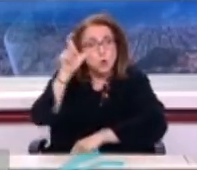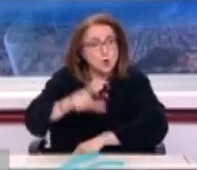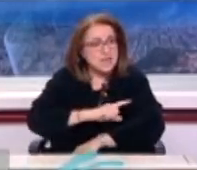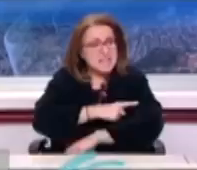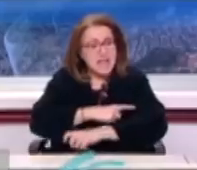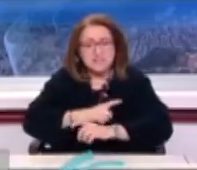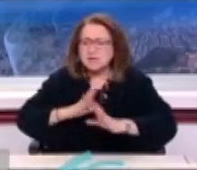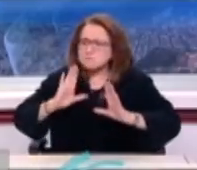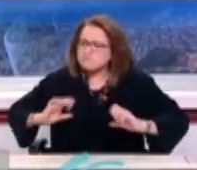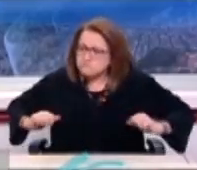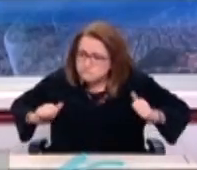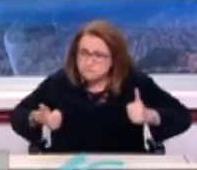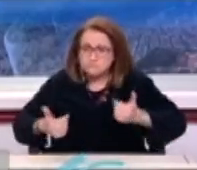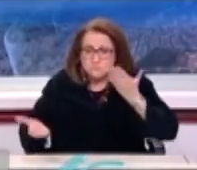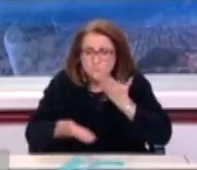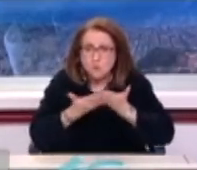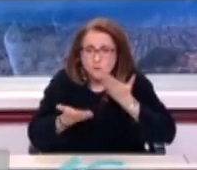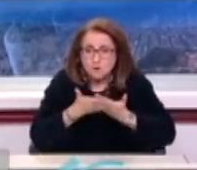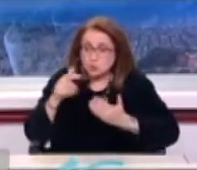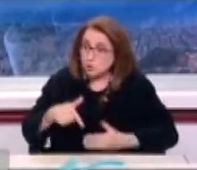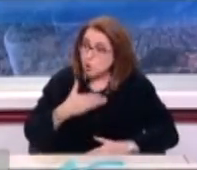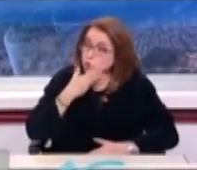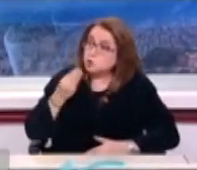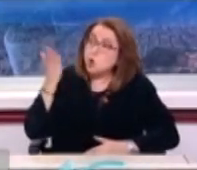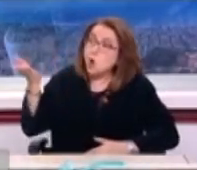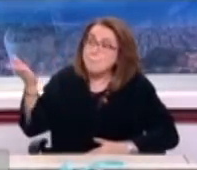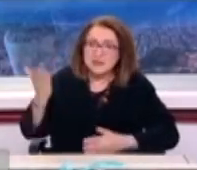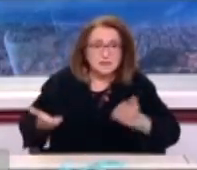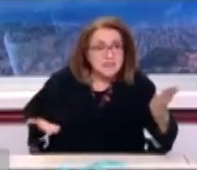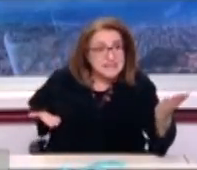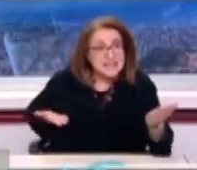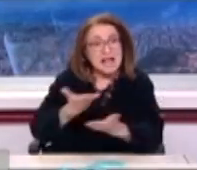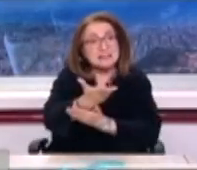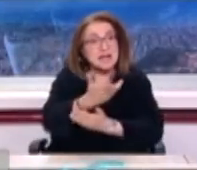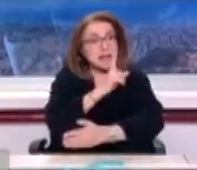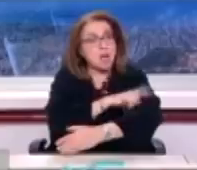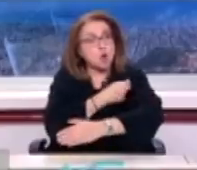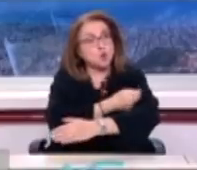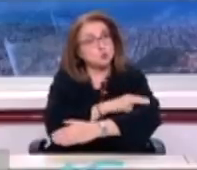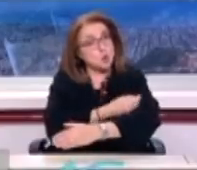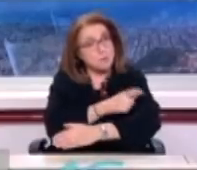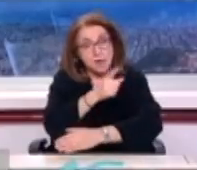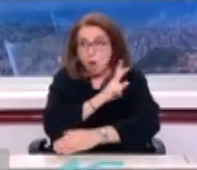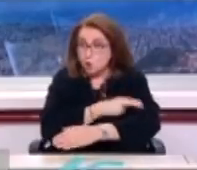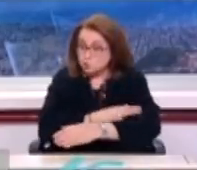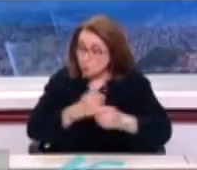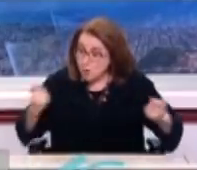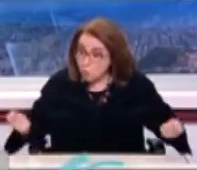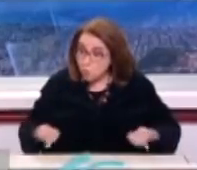Είναι, νομίζω, ντροπή να βγαίνουμε και να καταγγέλουμε τα νοσοκομεία μας, τα οποία αυτή τη στιγμή κάνουν θαυμάσια